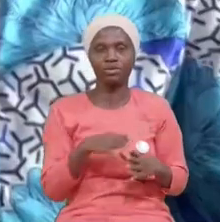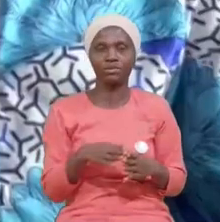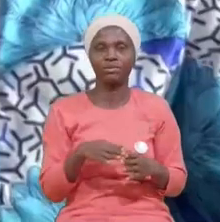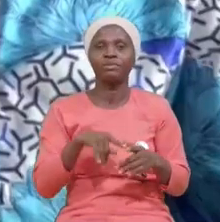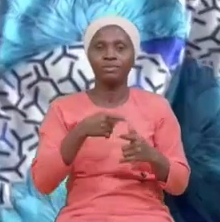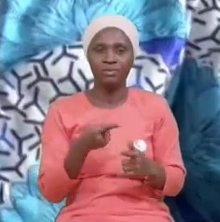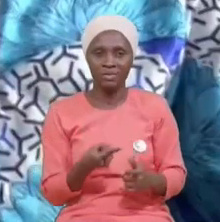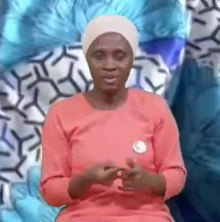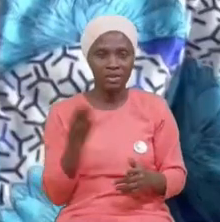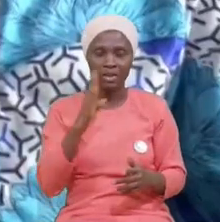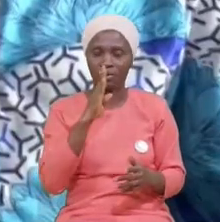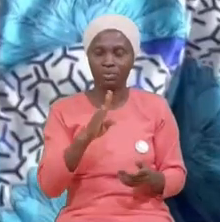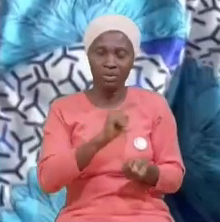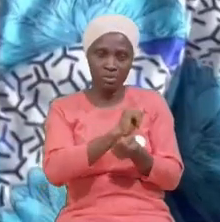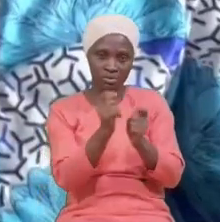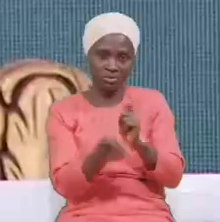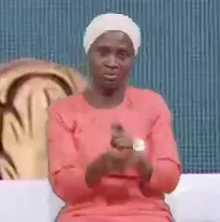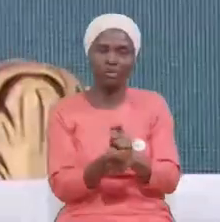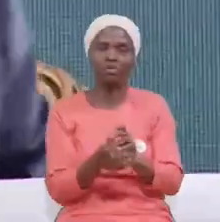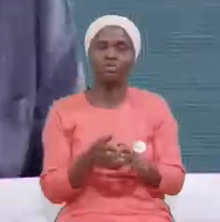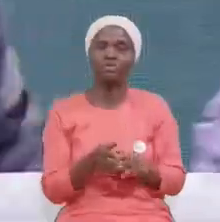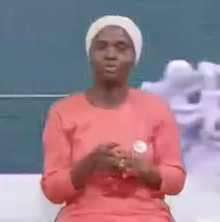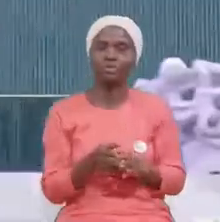Il y a la vérité qui transforme.